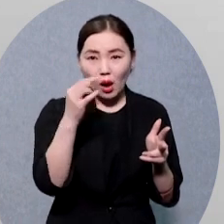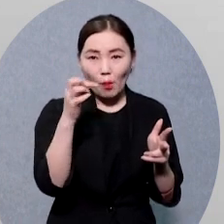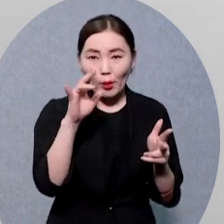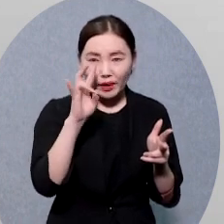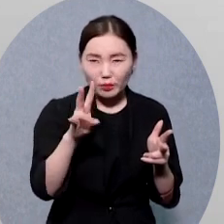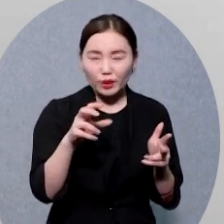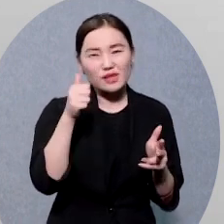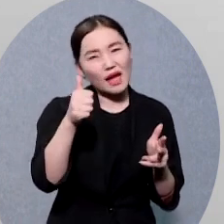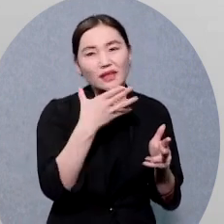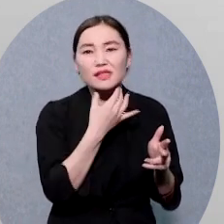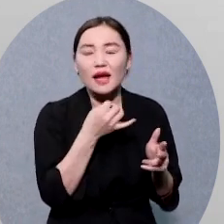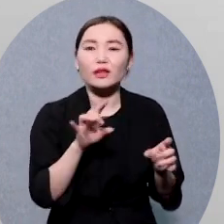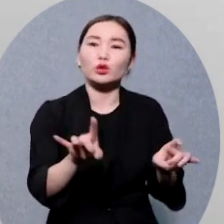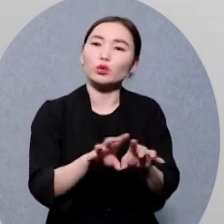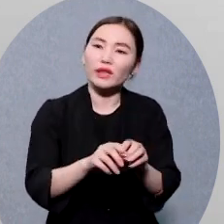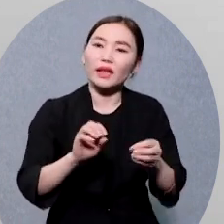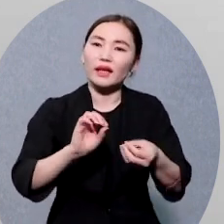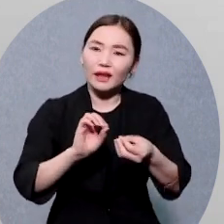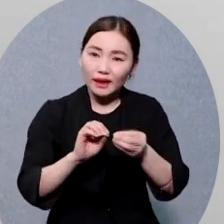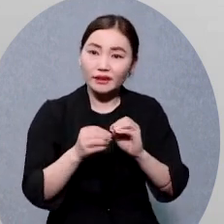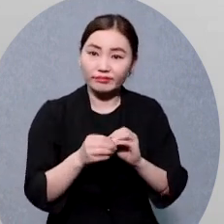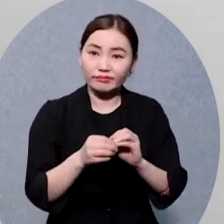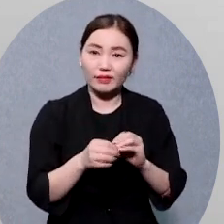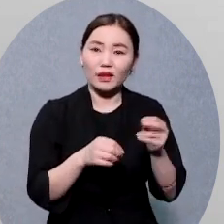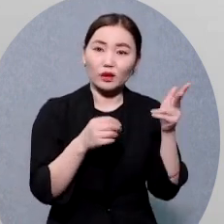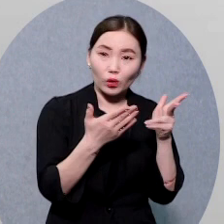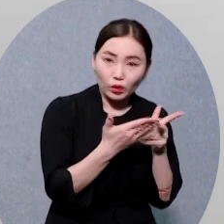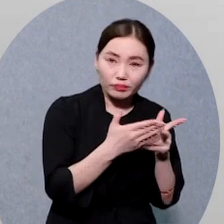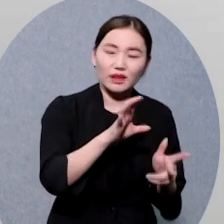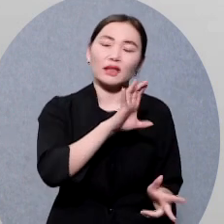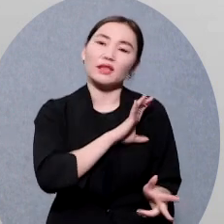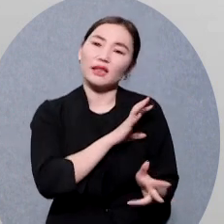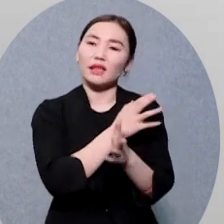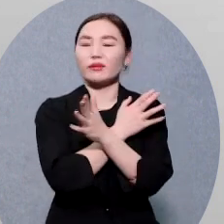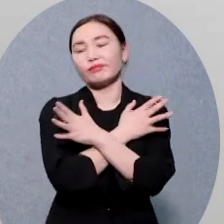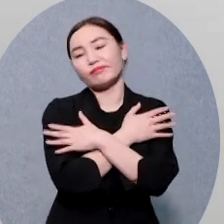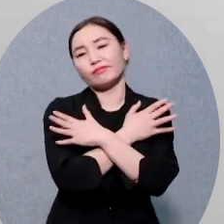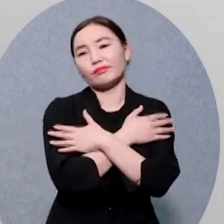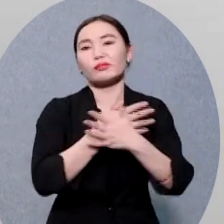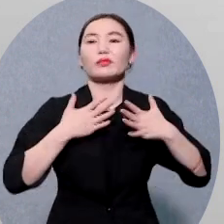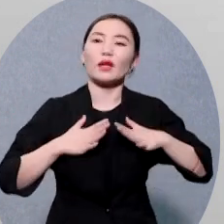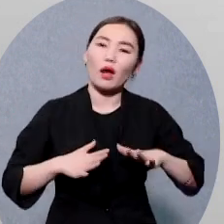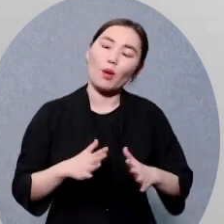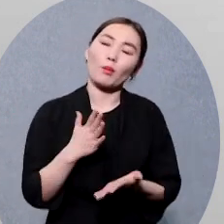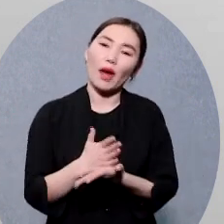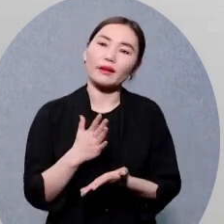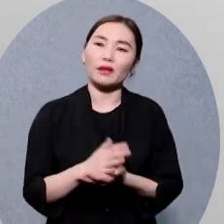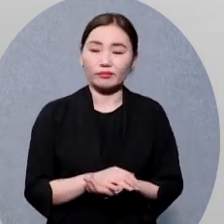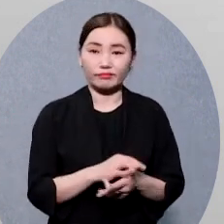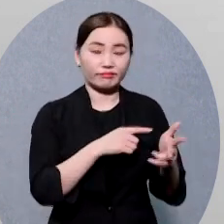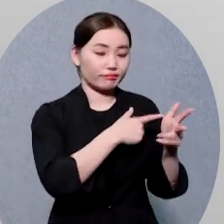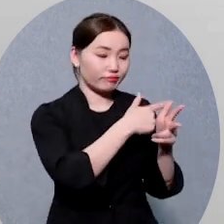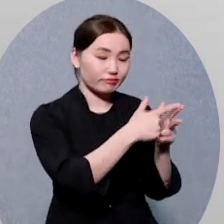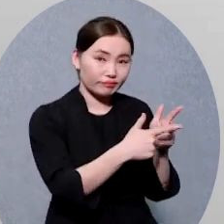амьдралд ч гэсэндээ одоо байн одоо хэрэглэгдэж бид ч гэсэндээ ийм байх юмсан гэж одоо үзэл санаа одоо өөрийнхөө амьдралд одоо мөрдлөг болгодог